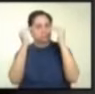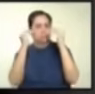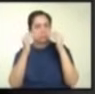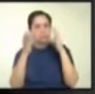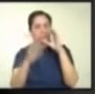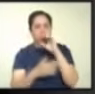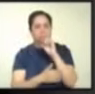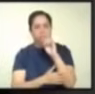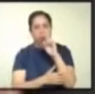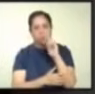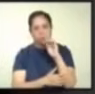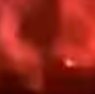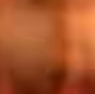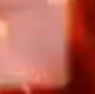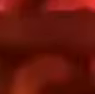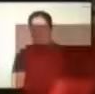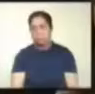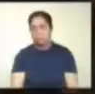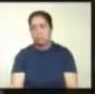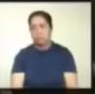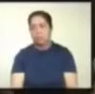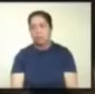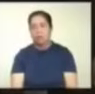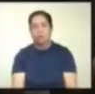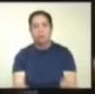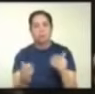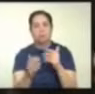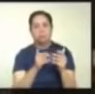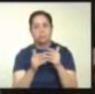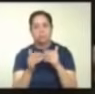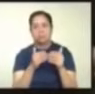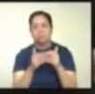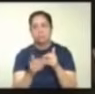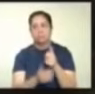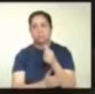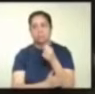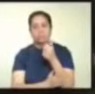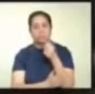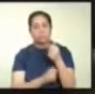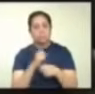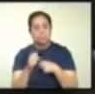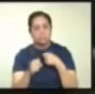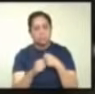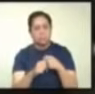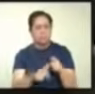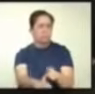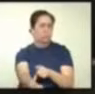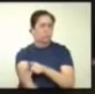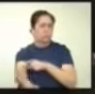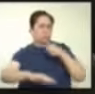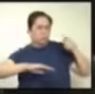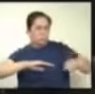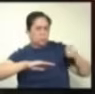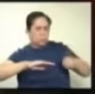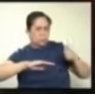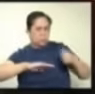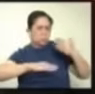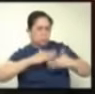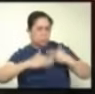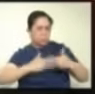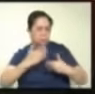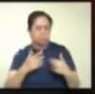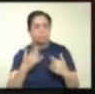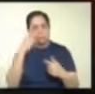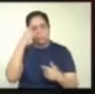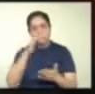of certiorari. Sa kabila naman ng 10 taong itinagal ng pagdinig sa kaso,